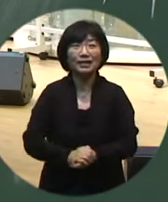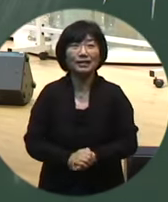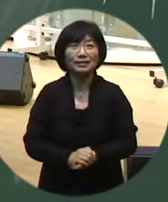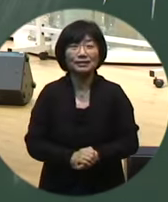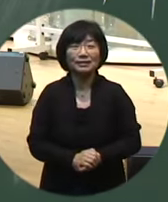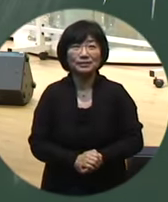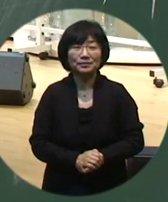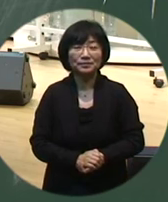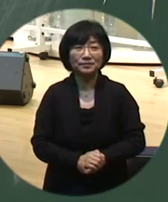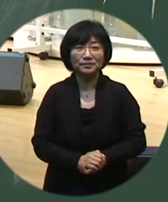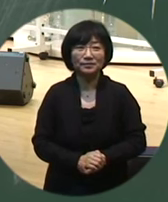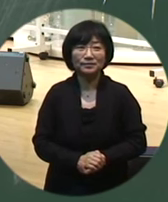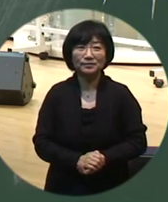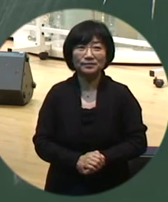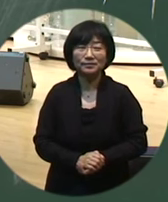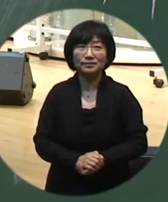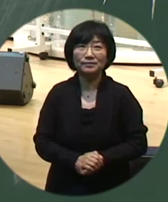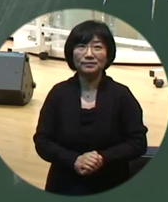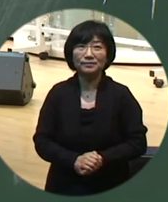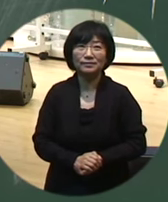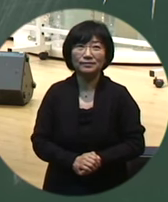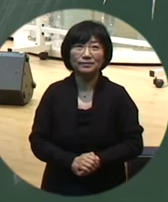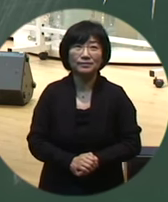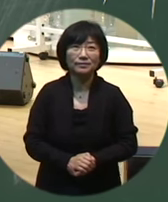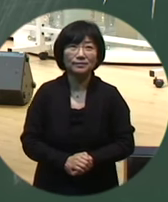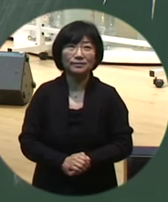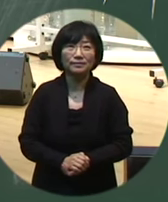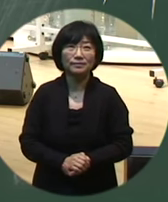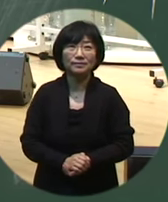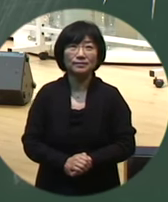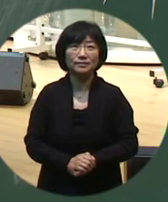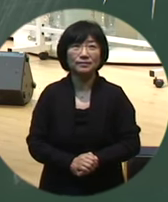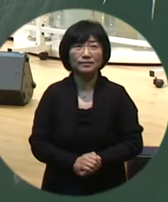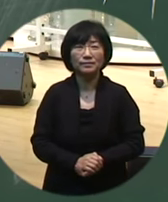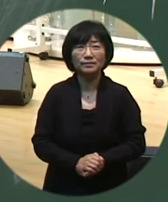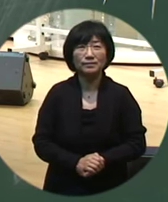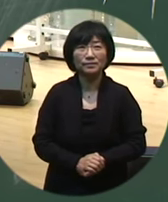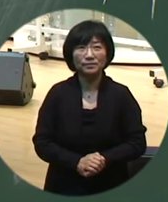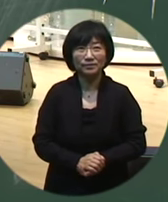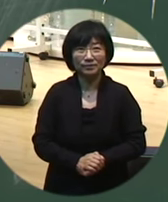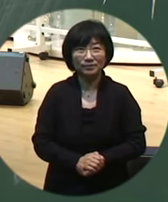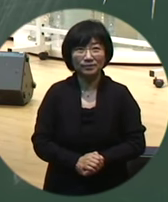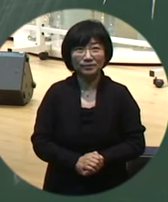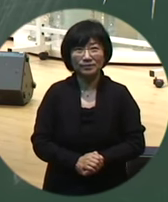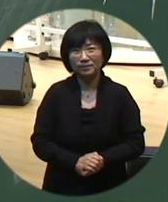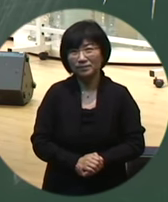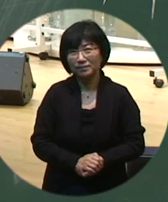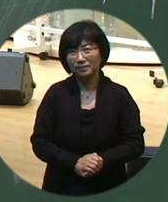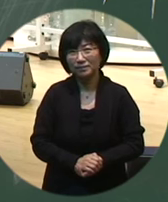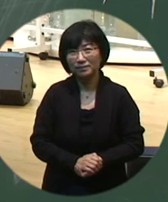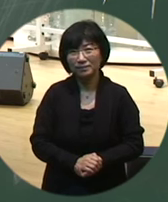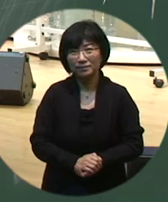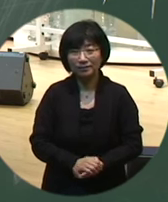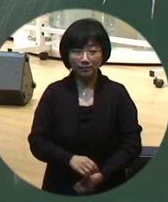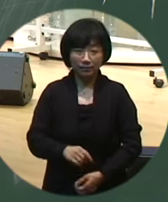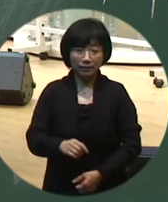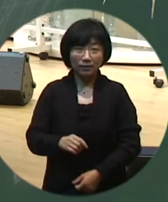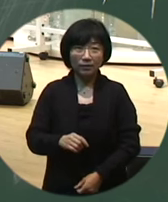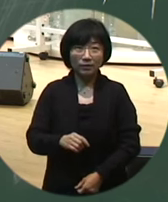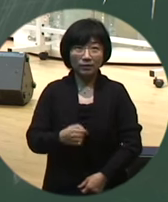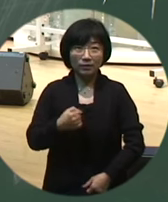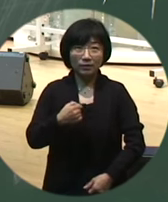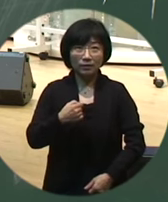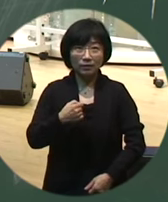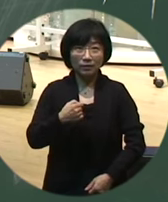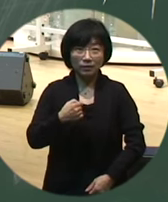저도요. 저는요 굉장히 이렇게 그 여러분들 제가 이런 말 하면 에이 그러더라고요. 제가